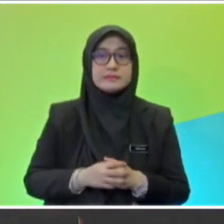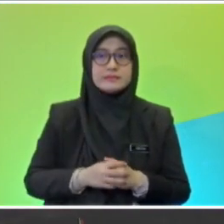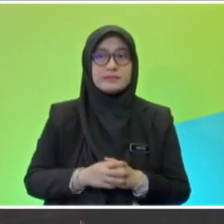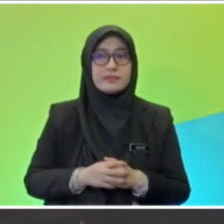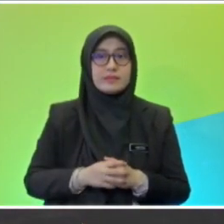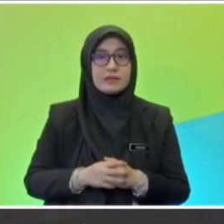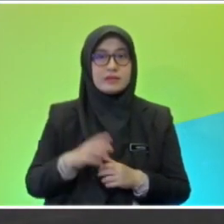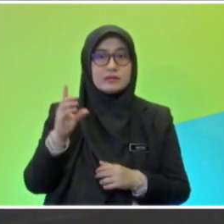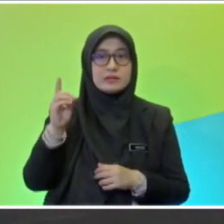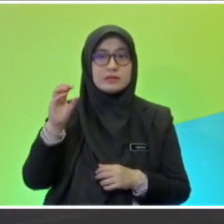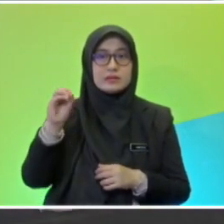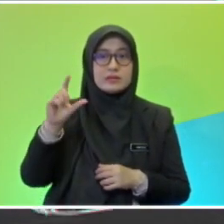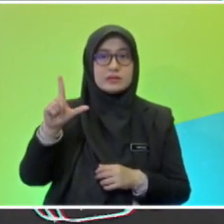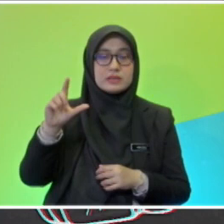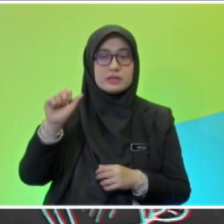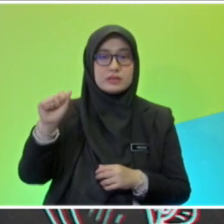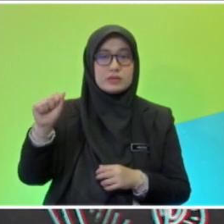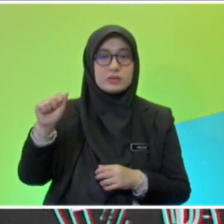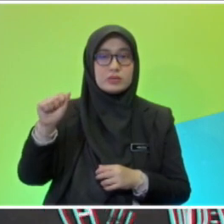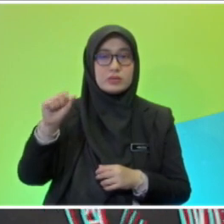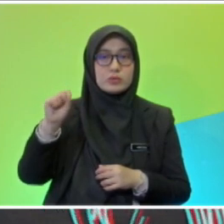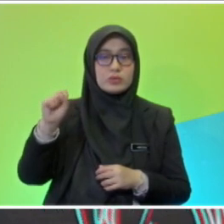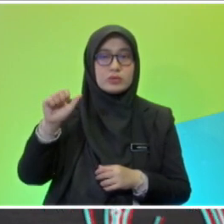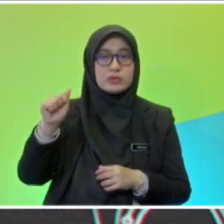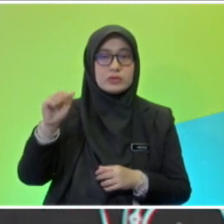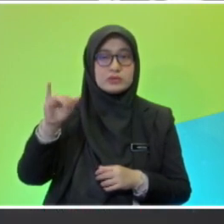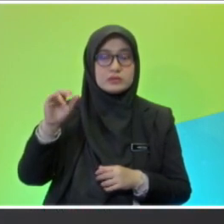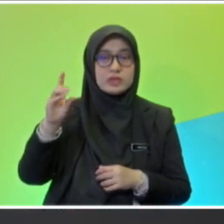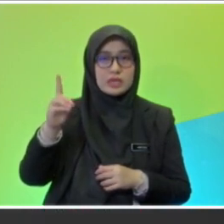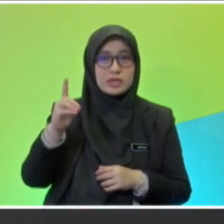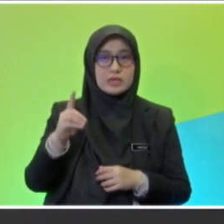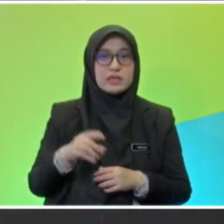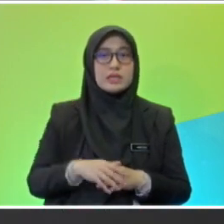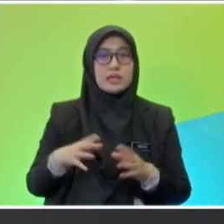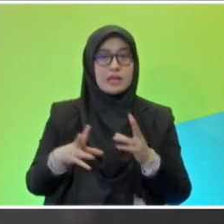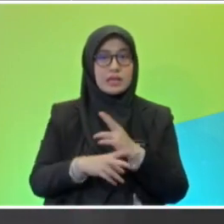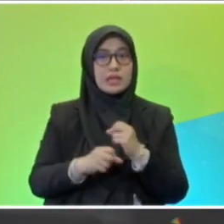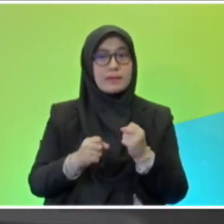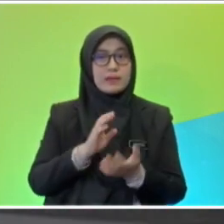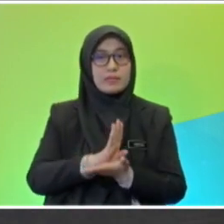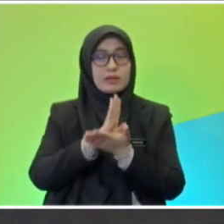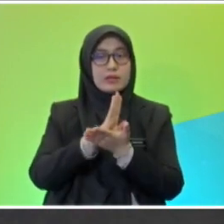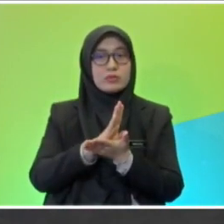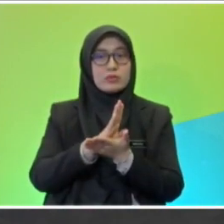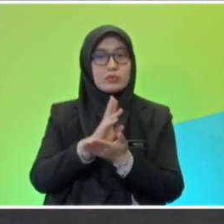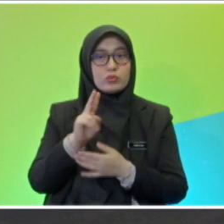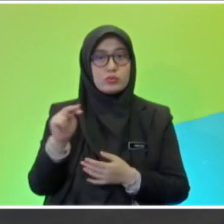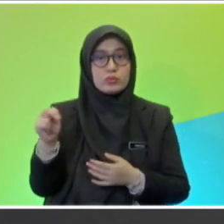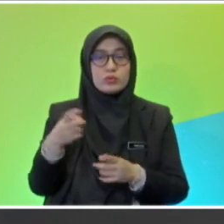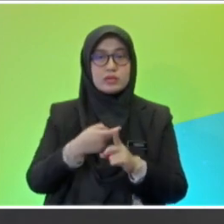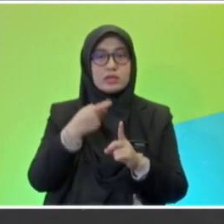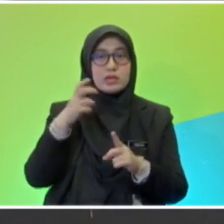saya memperoleh bantuan angkatan tentara daripada Rembang dan juga wilayah yang menjadi ukirannya